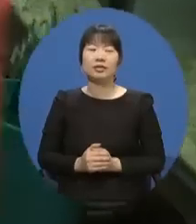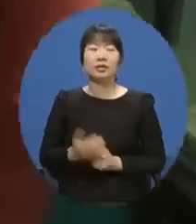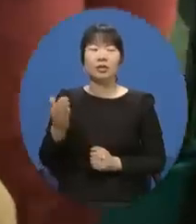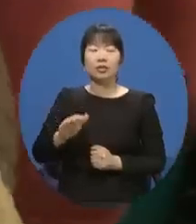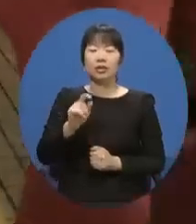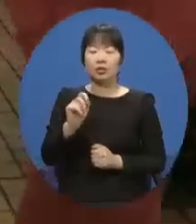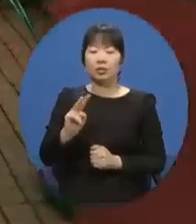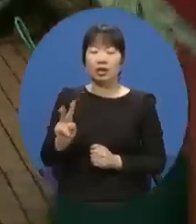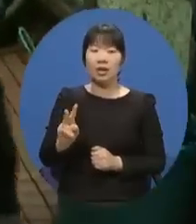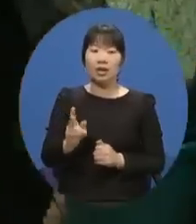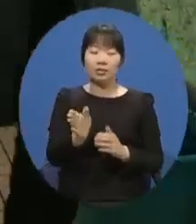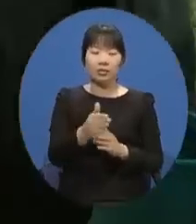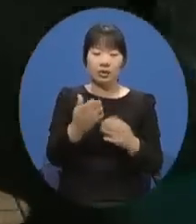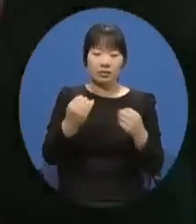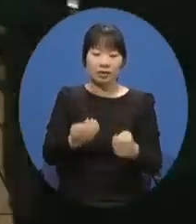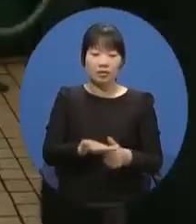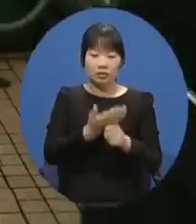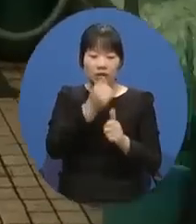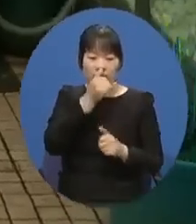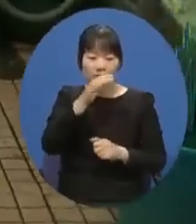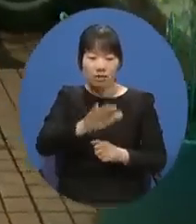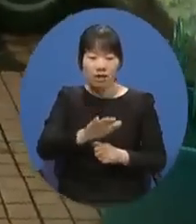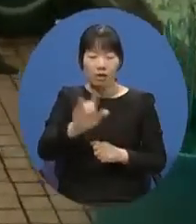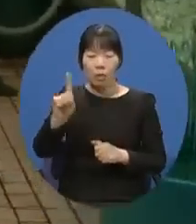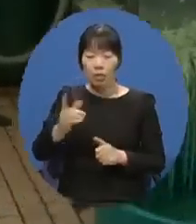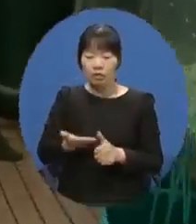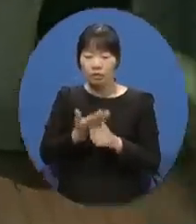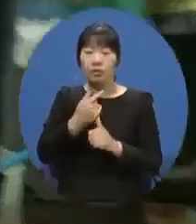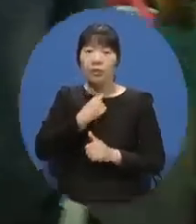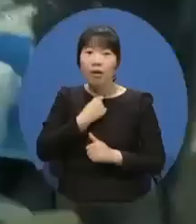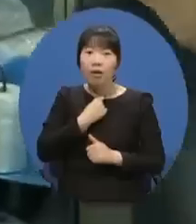그런데 고야, 물고기 이렇게 많은데 고야 어떤 거 키우고 싶어?